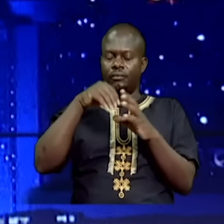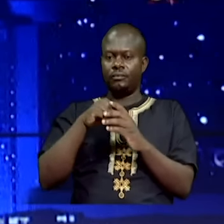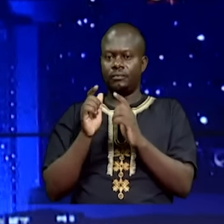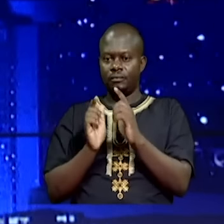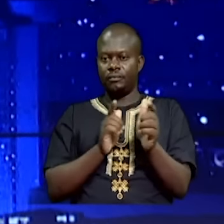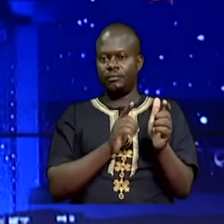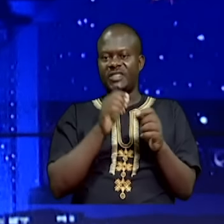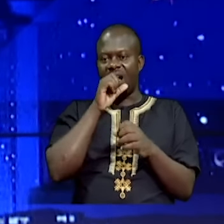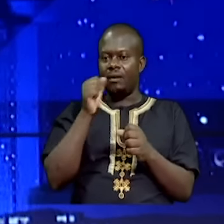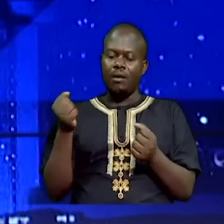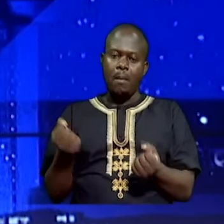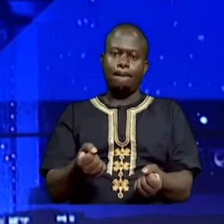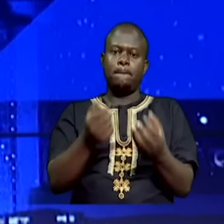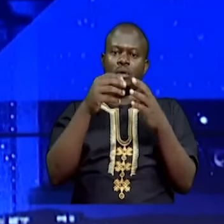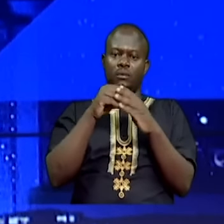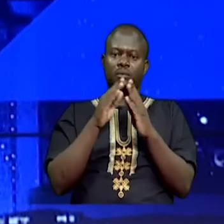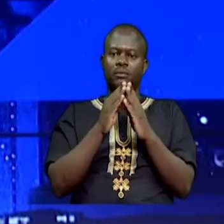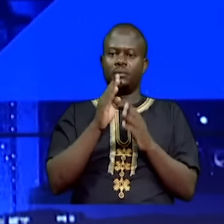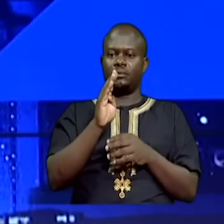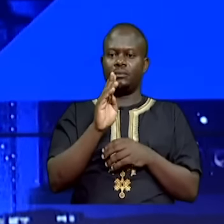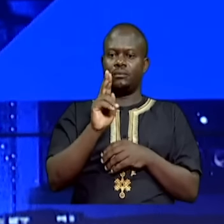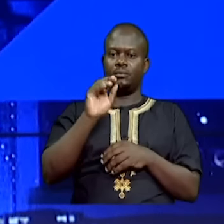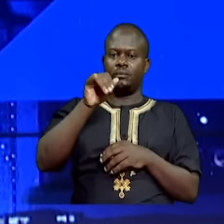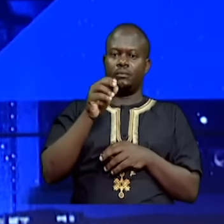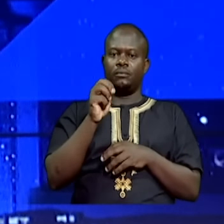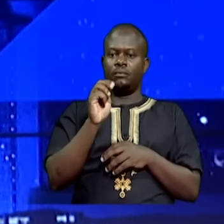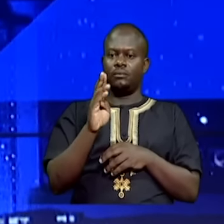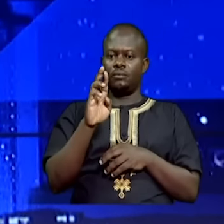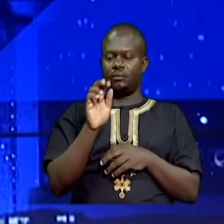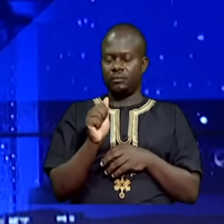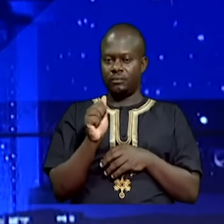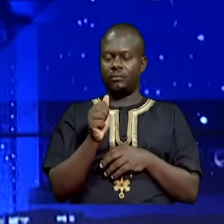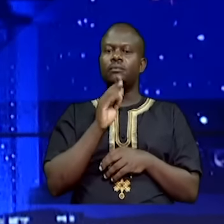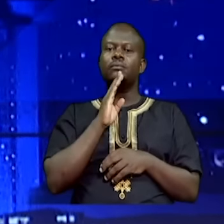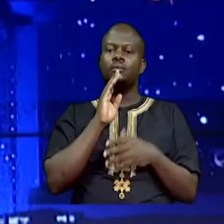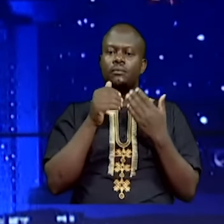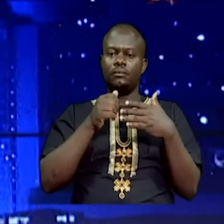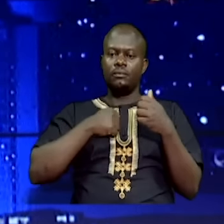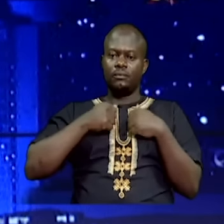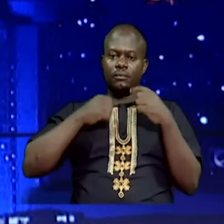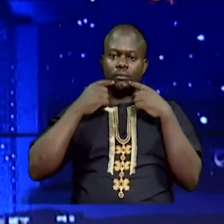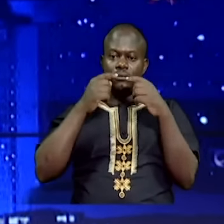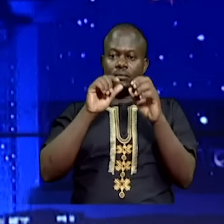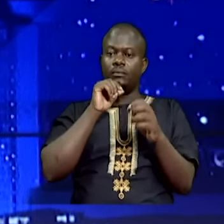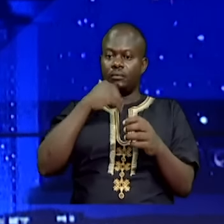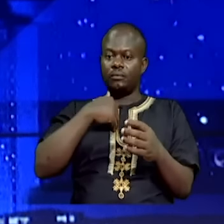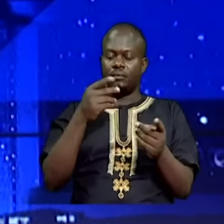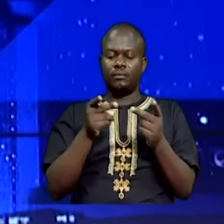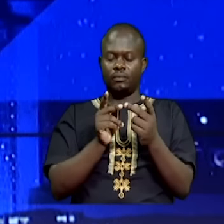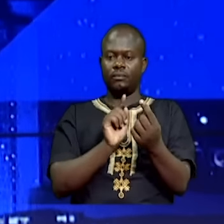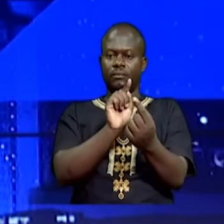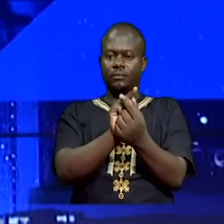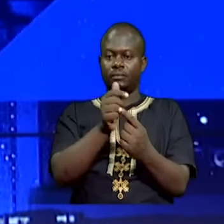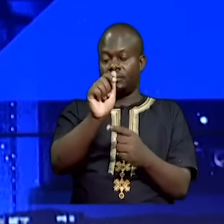cya grenade mu mujyi wa Bujumbura ho nyine mu Burundi. Kuri iki cyumweru u Rwanda rwatangaje ko rudafite aho ruhuriye